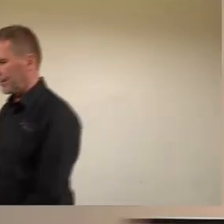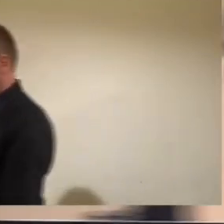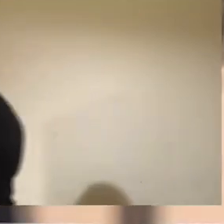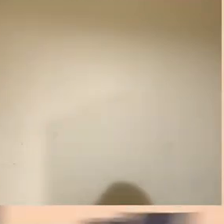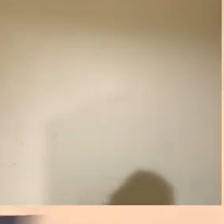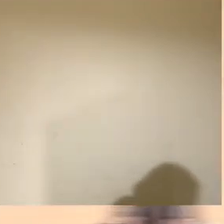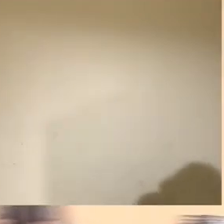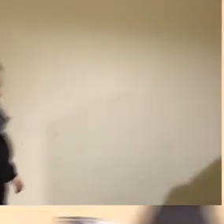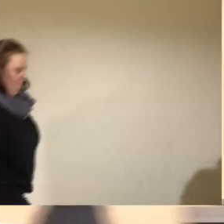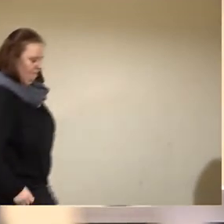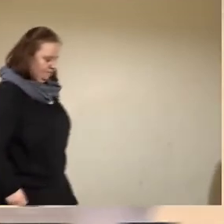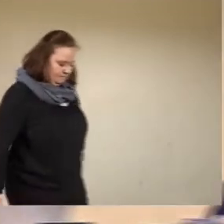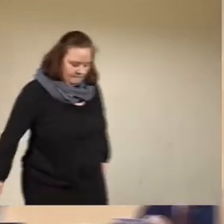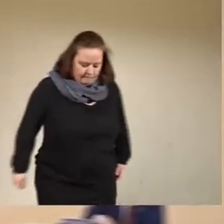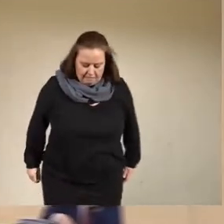Als nächste Wortmeldung, Herr Lommel.